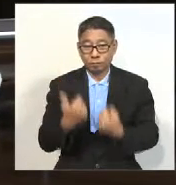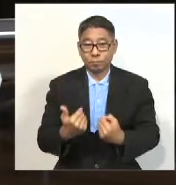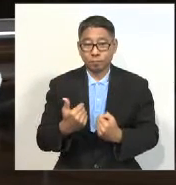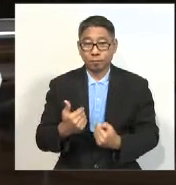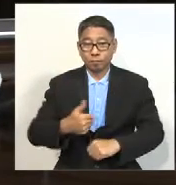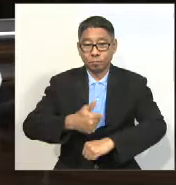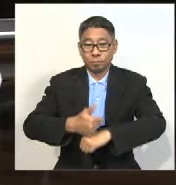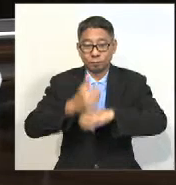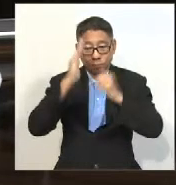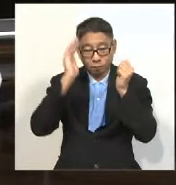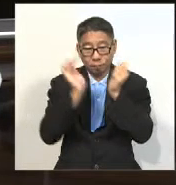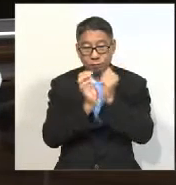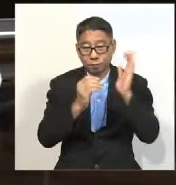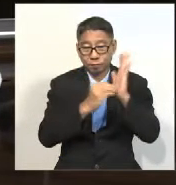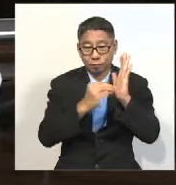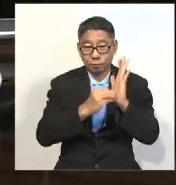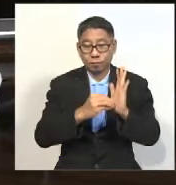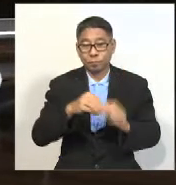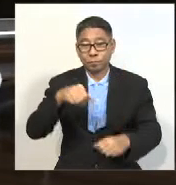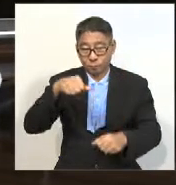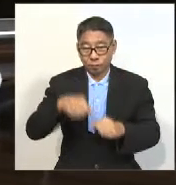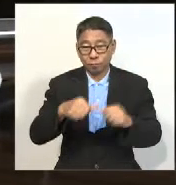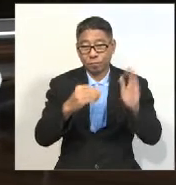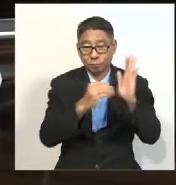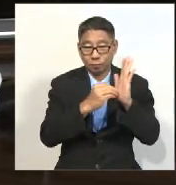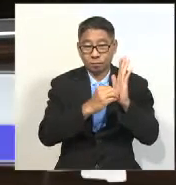ป็นผู้จัดการนครบาลเนี่ยควรจะอยู่ในนครบาลนะครับ